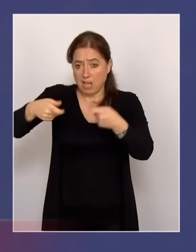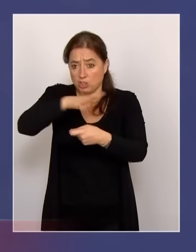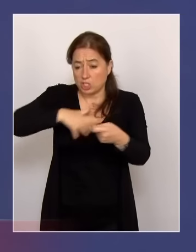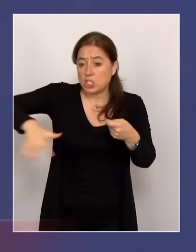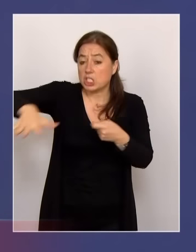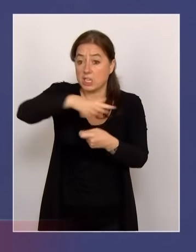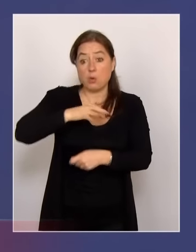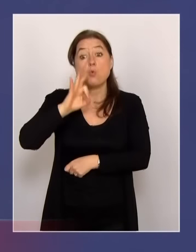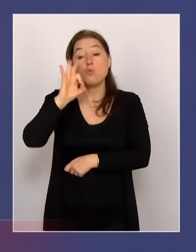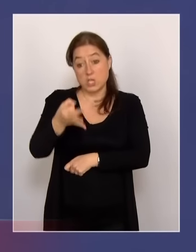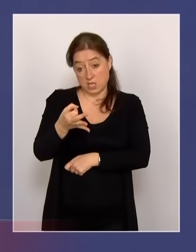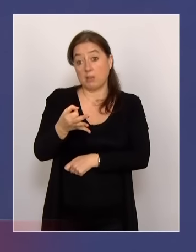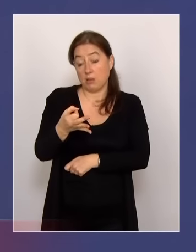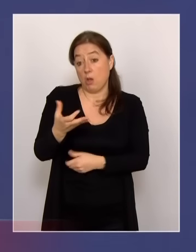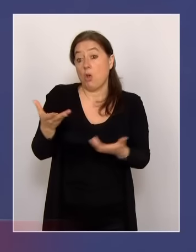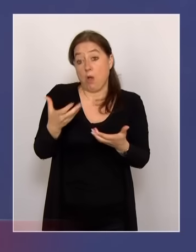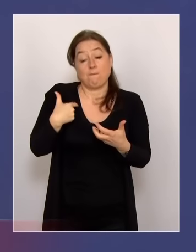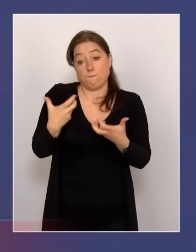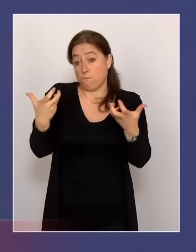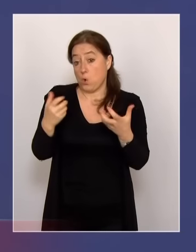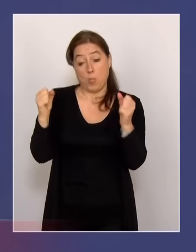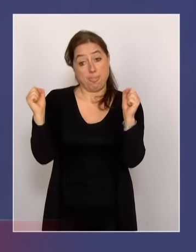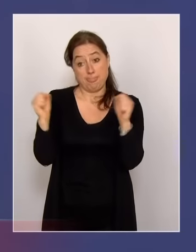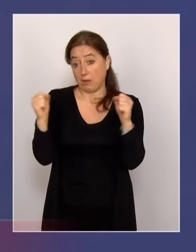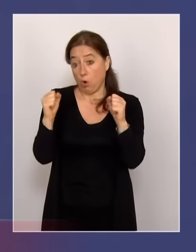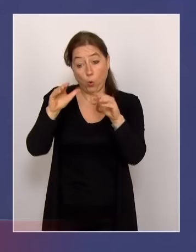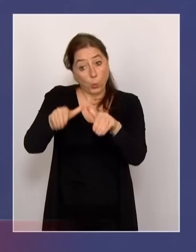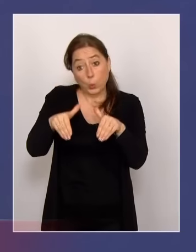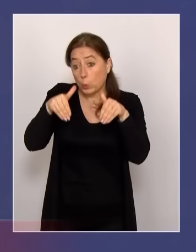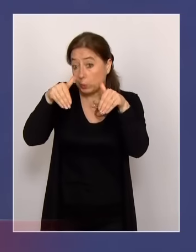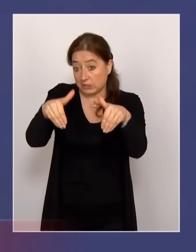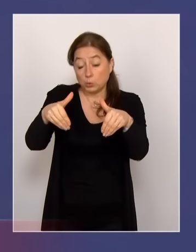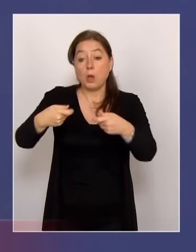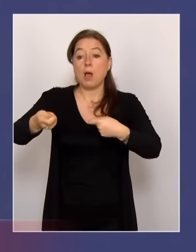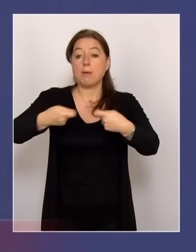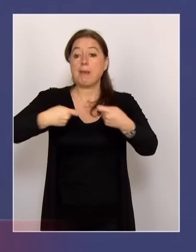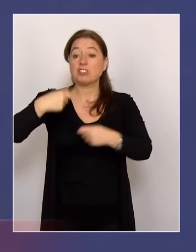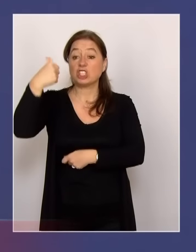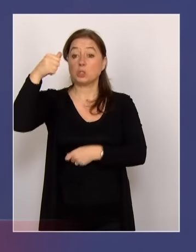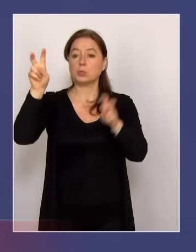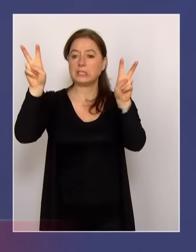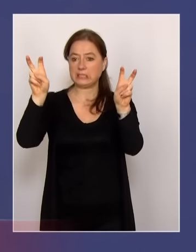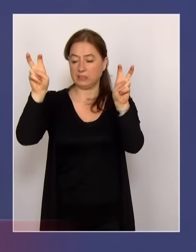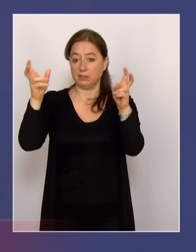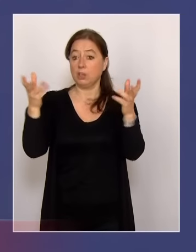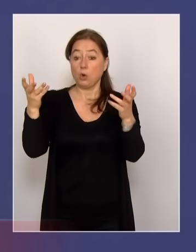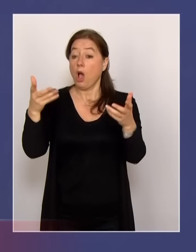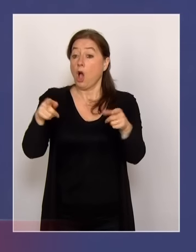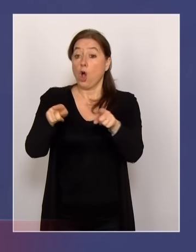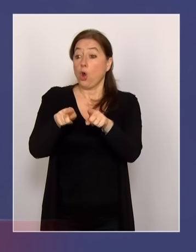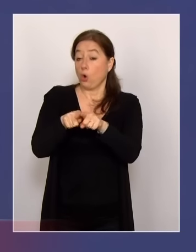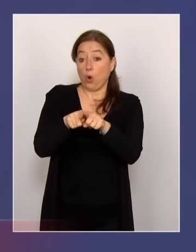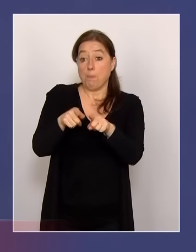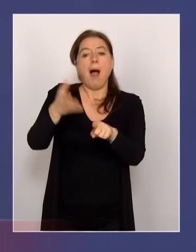Je suis favorable à ce que, en effet, nous poursuivions le marché unique sur des secteurs qui avaient été jusque-là